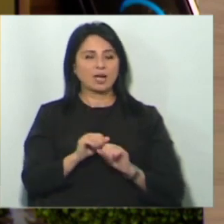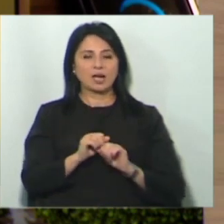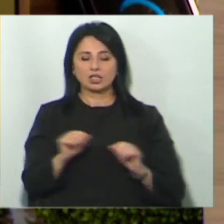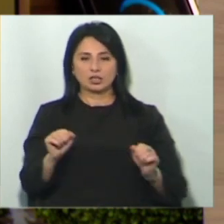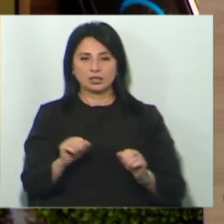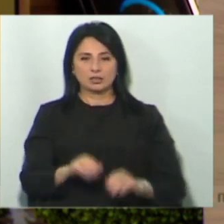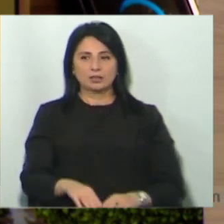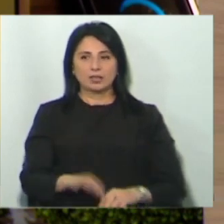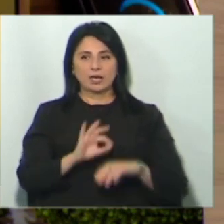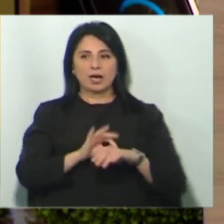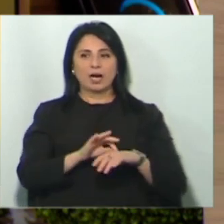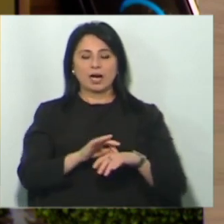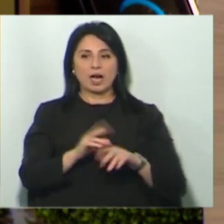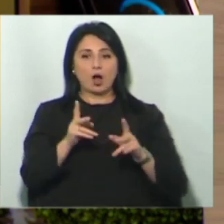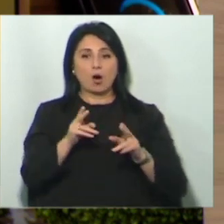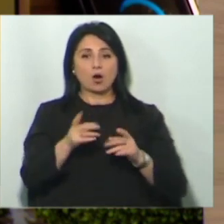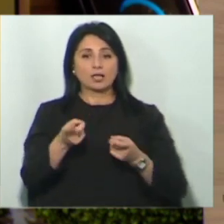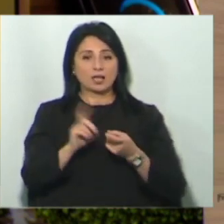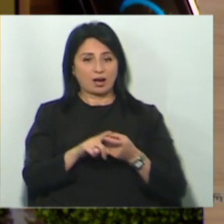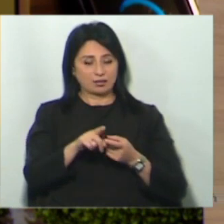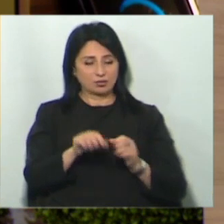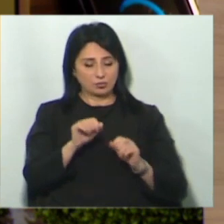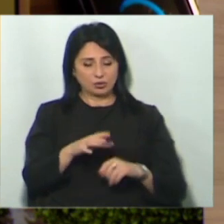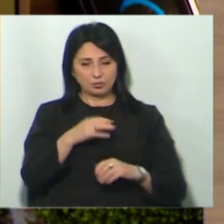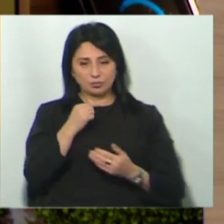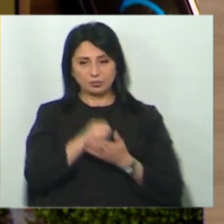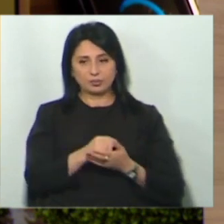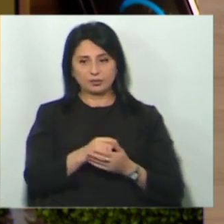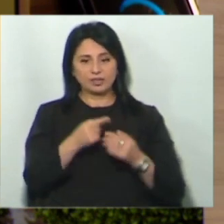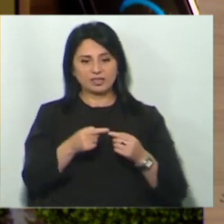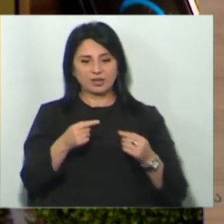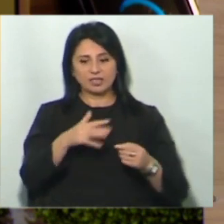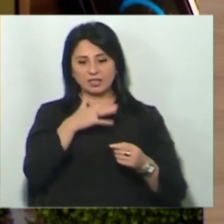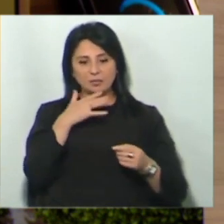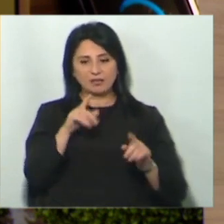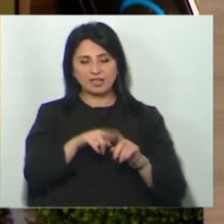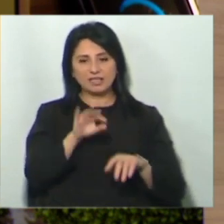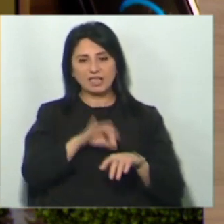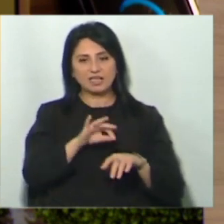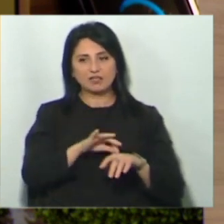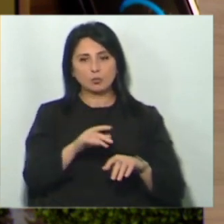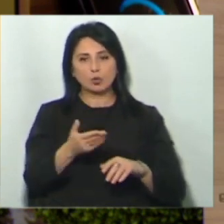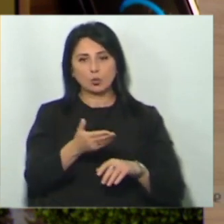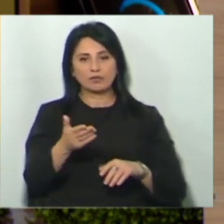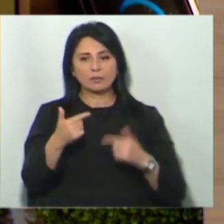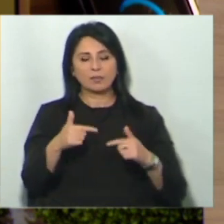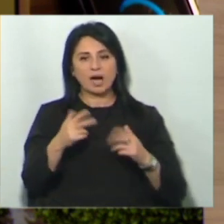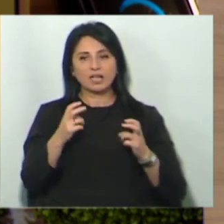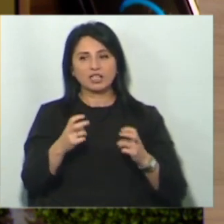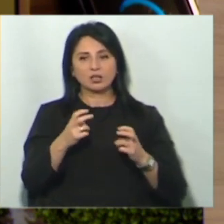შეიძლება კანის ონკოლოგიასთან დაკავშირებით და სხვადასხვა ძალიან ბევრი ისეთი დაავადება, რომელიც როდესაც